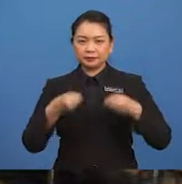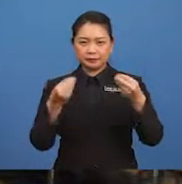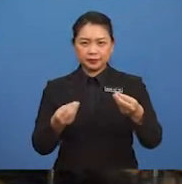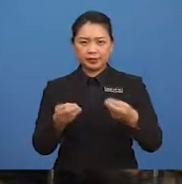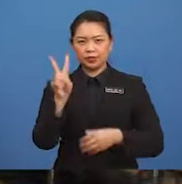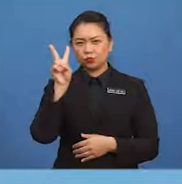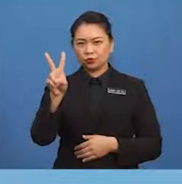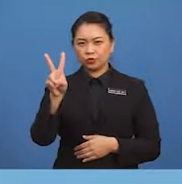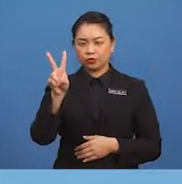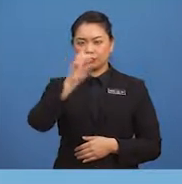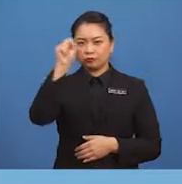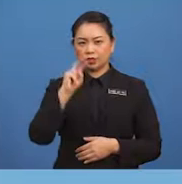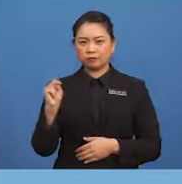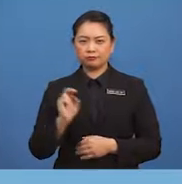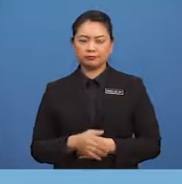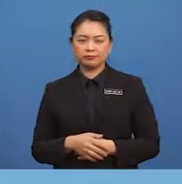dua soalan.